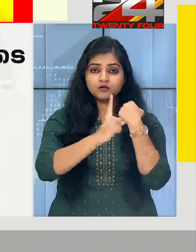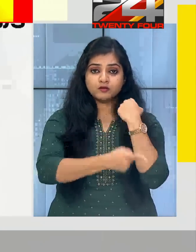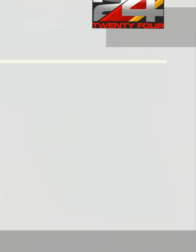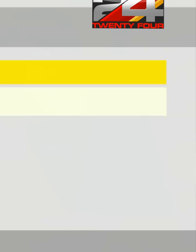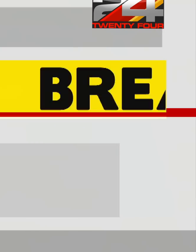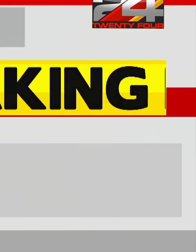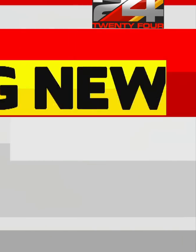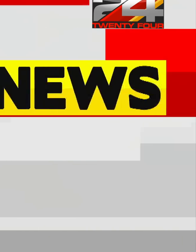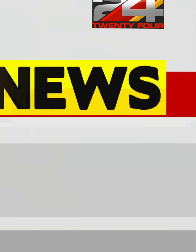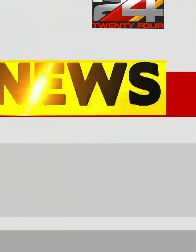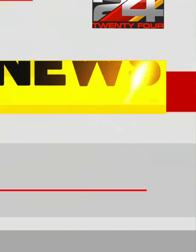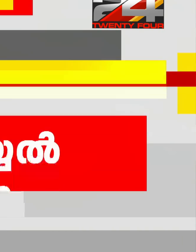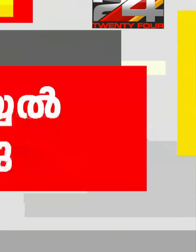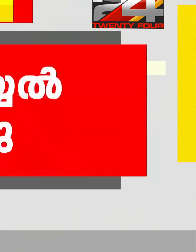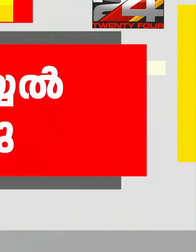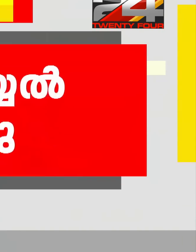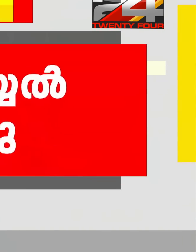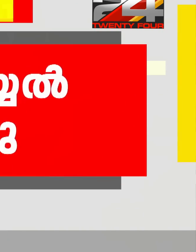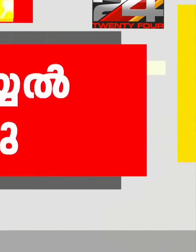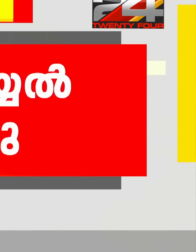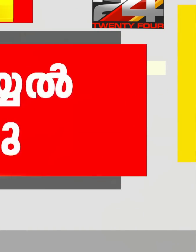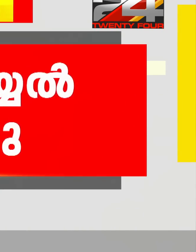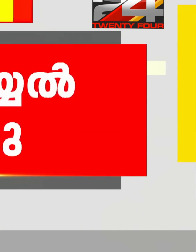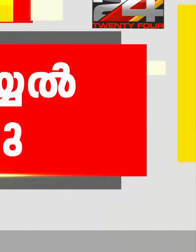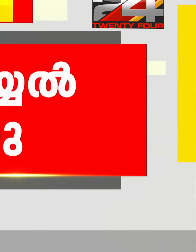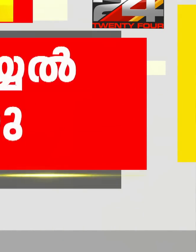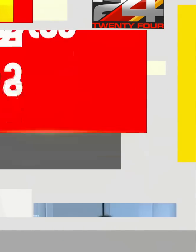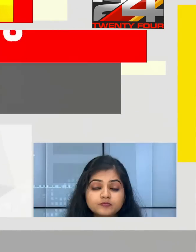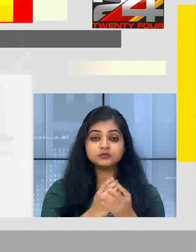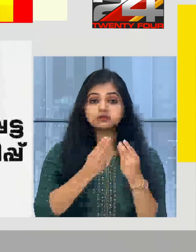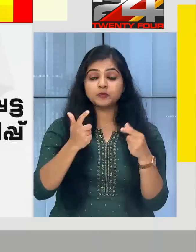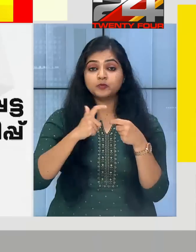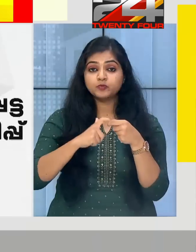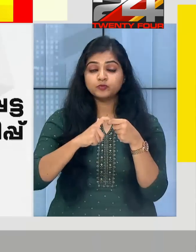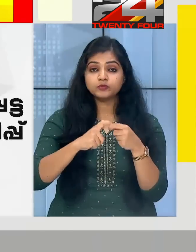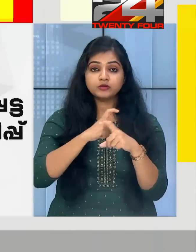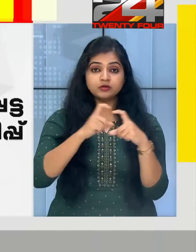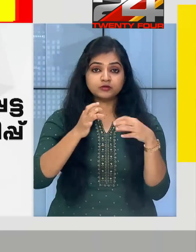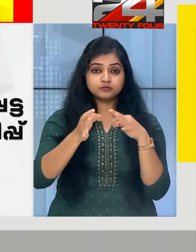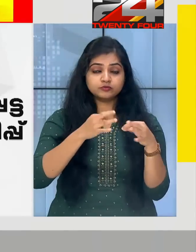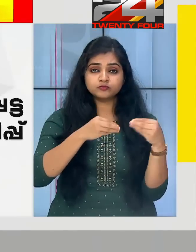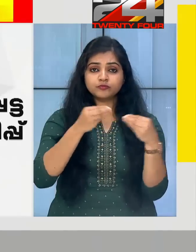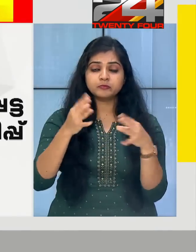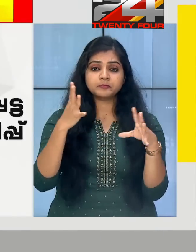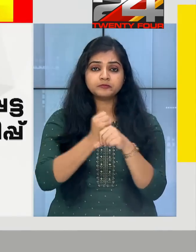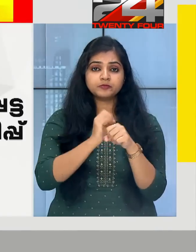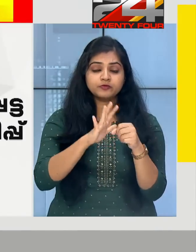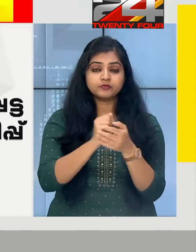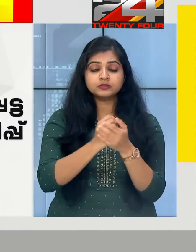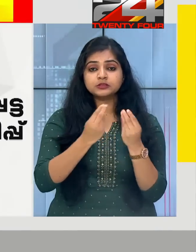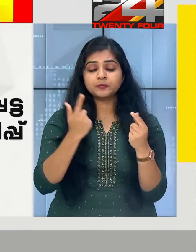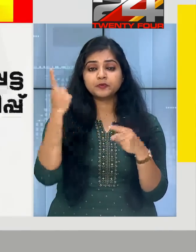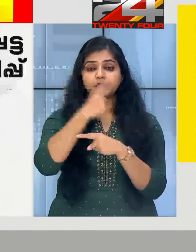കടക്കുന്നുവെന്നാണ് ഇപ്പോൾ അന്വേഷണ സംഘത്തിലെ പ്രധാനികൾ നൽകുന്ന വിവരം. എന്തായാലും ചില ചോദ്യങ്ങൾക്ക് വ്യക്തത വരുത്താൻ ഇതുവരെ കഴിഞ്ഞിട്ടില്ല. അദ്ദേഹത്തോട് ചില തീയതികൾ